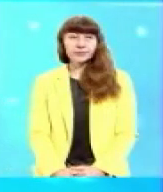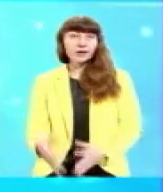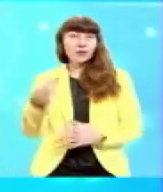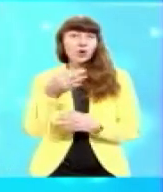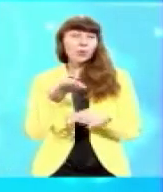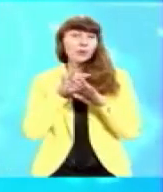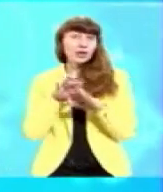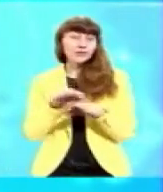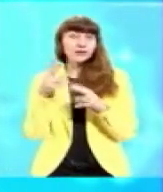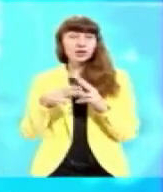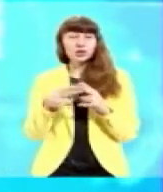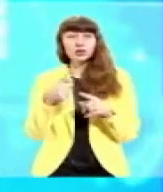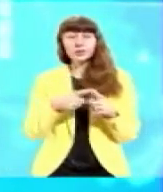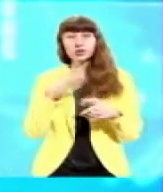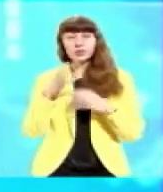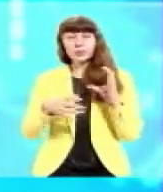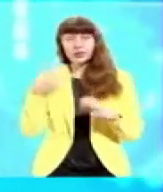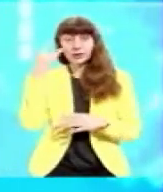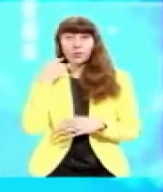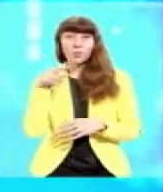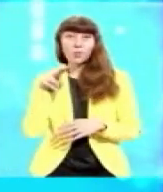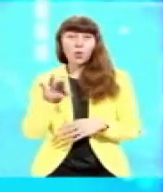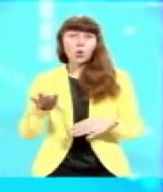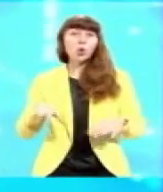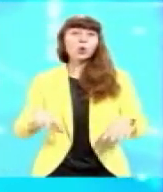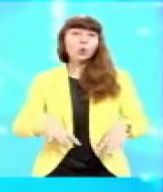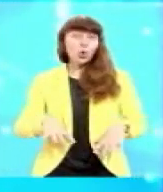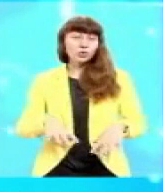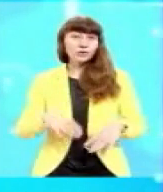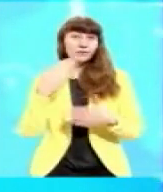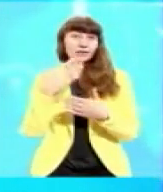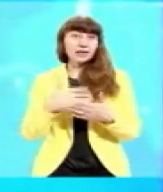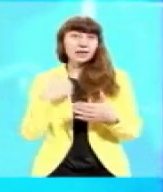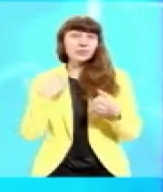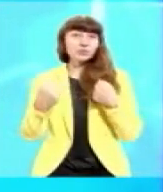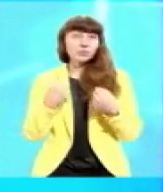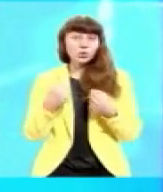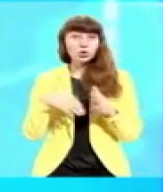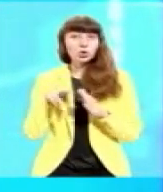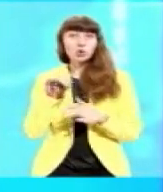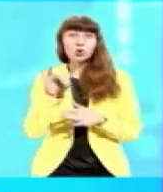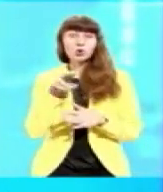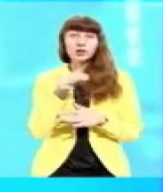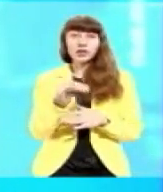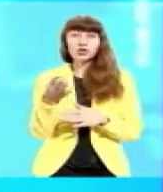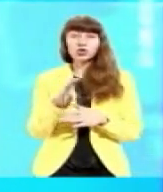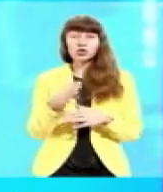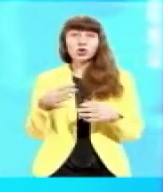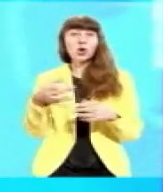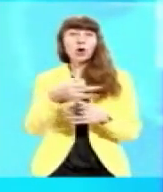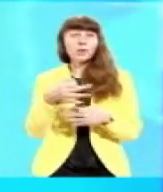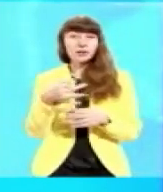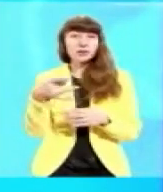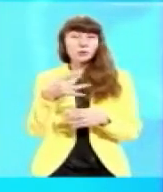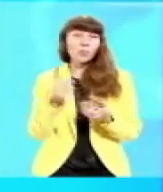В области прошел заключительный этап чемпионата Казахстана по конным видам спорта. Лучшие жокеи и скакуны из четырех регионов республики боролись